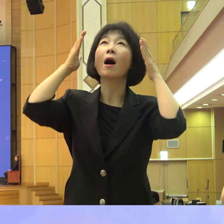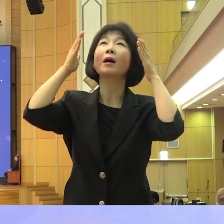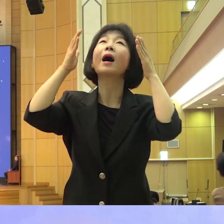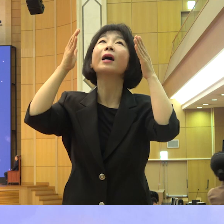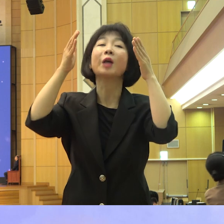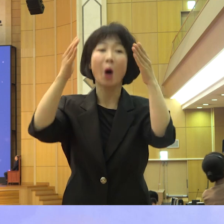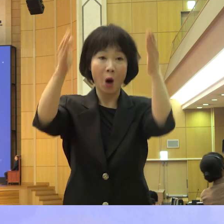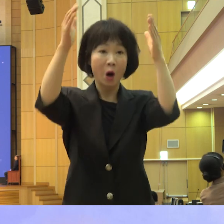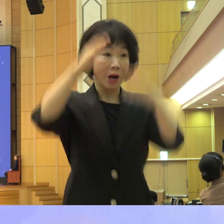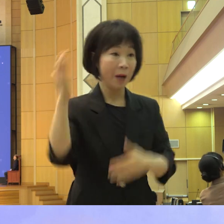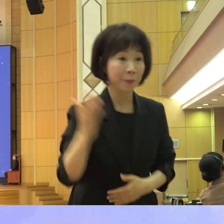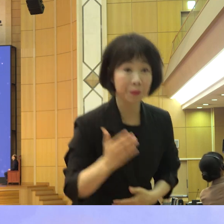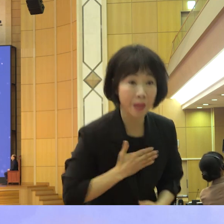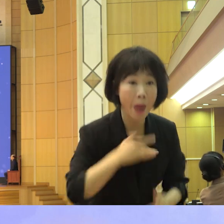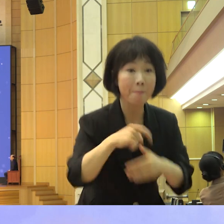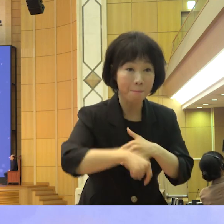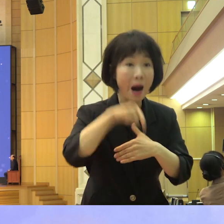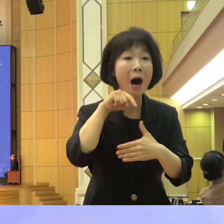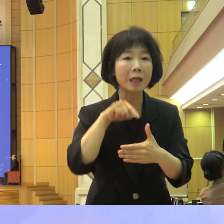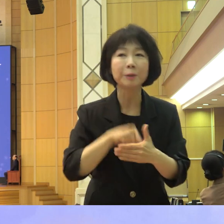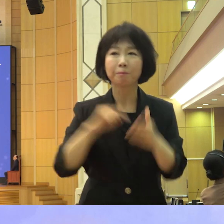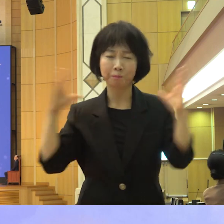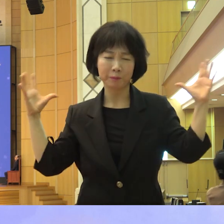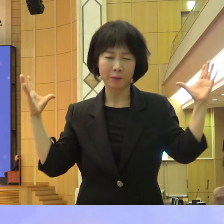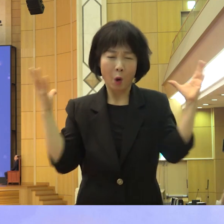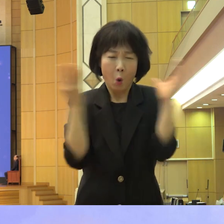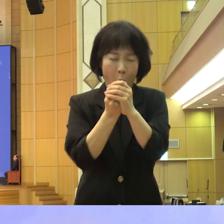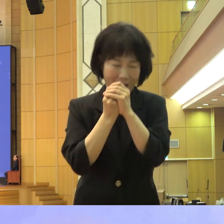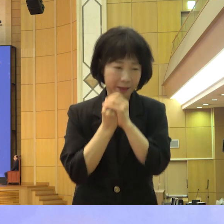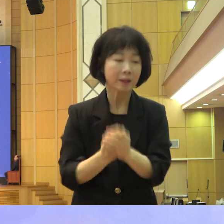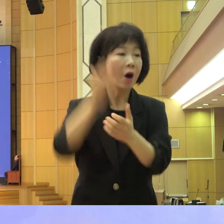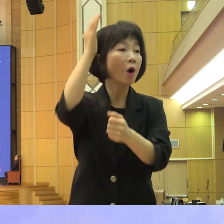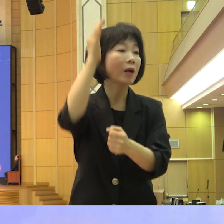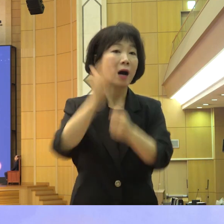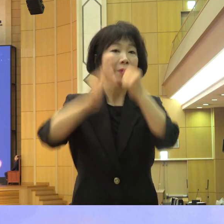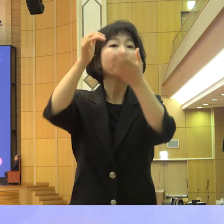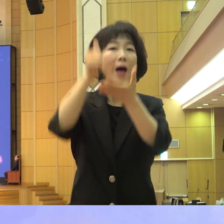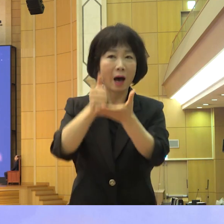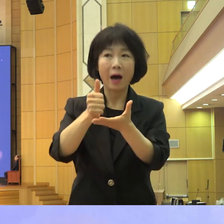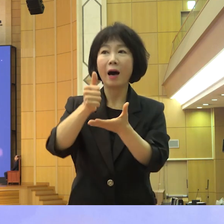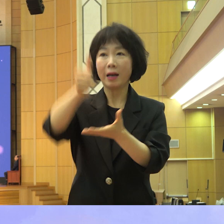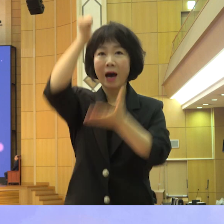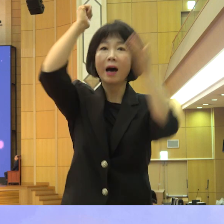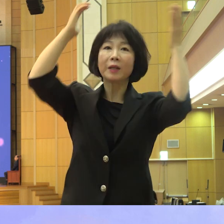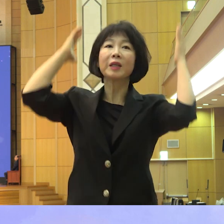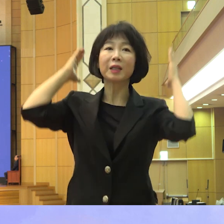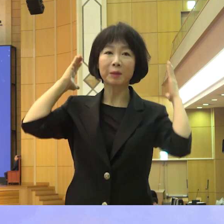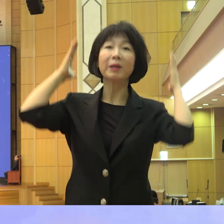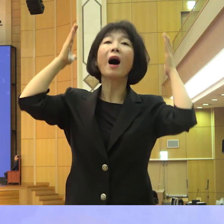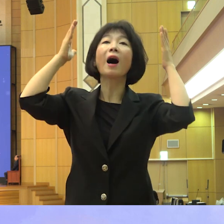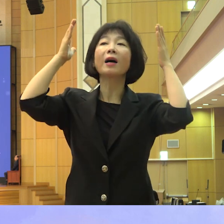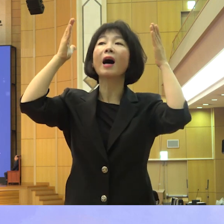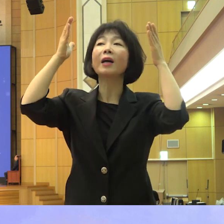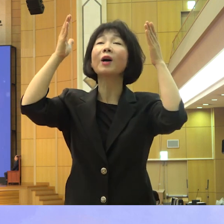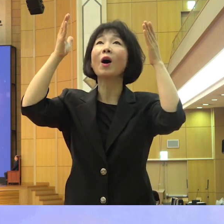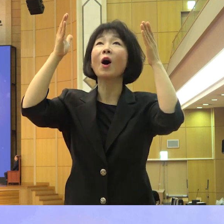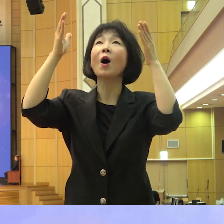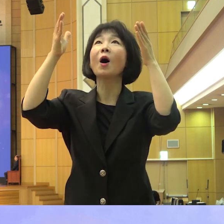은혜를 향하여 내 마음 완전한 하나님